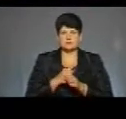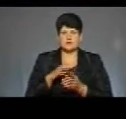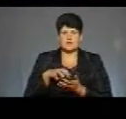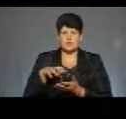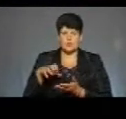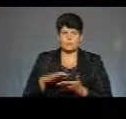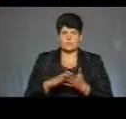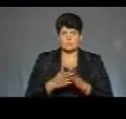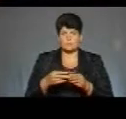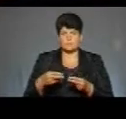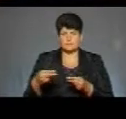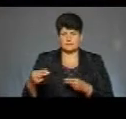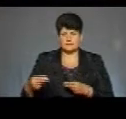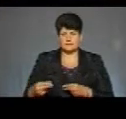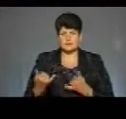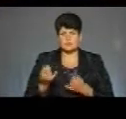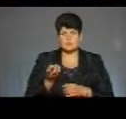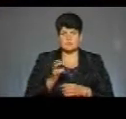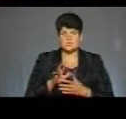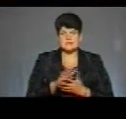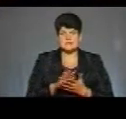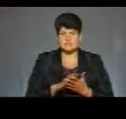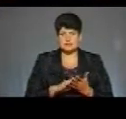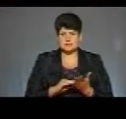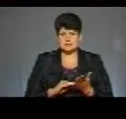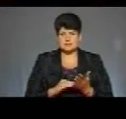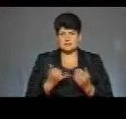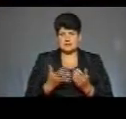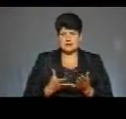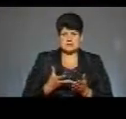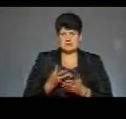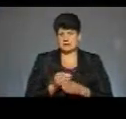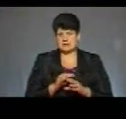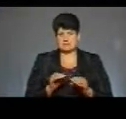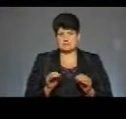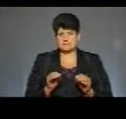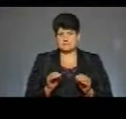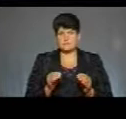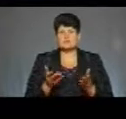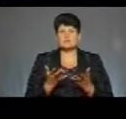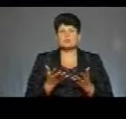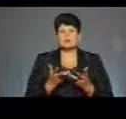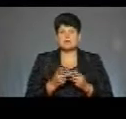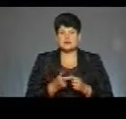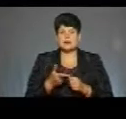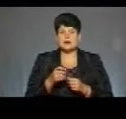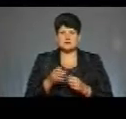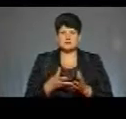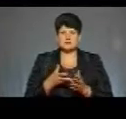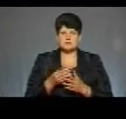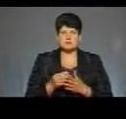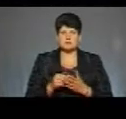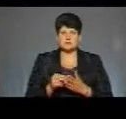договор заключила, а сьогодні прийшла вже заяву писати і зараз заплатити, і все. За яку кількість газу ви сьогодні заплатили,